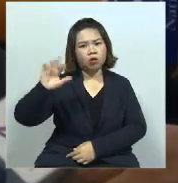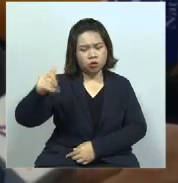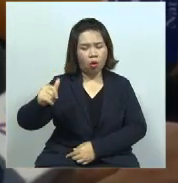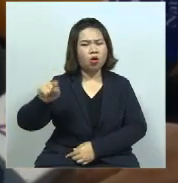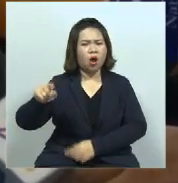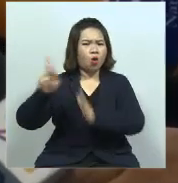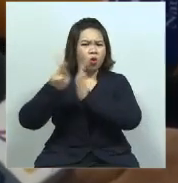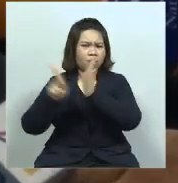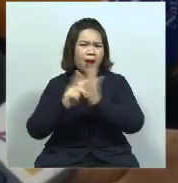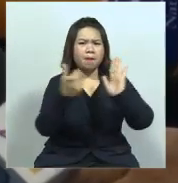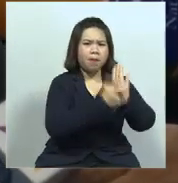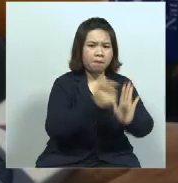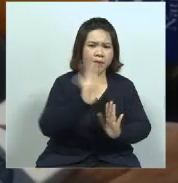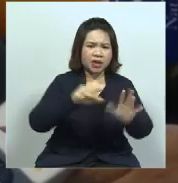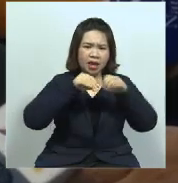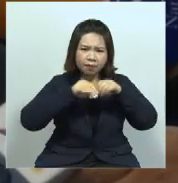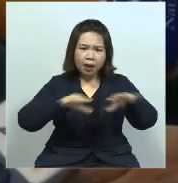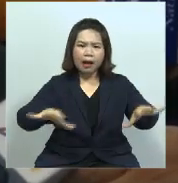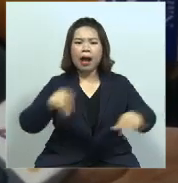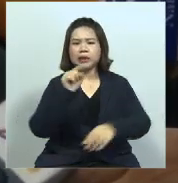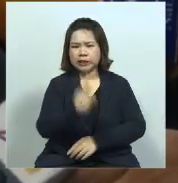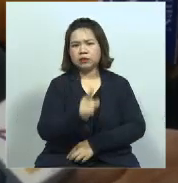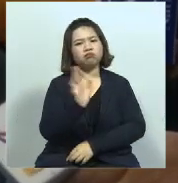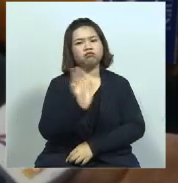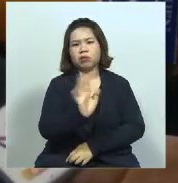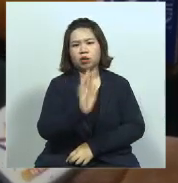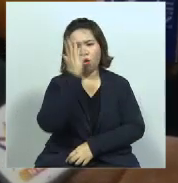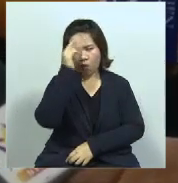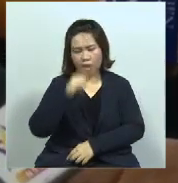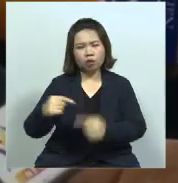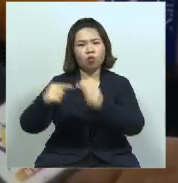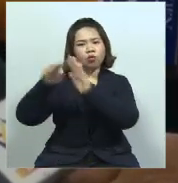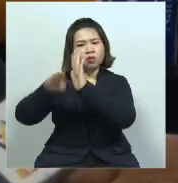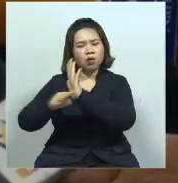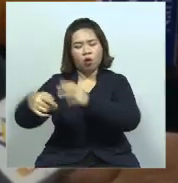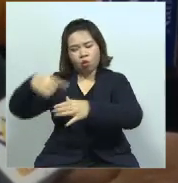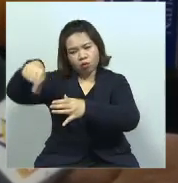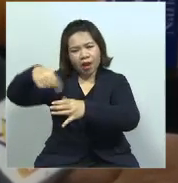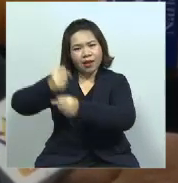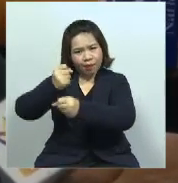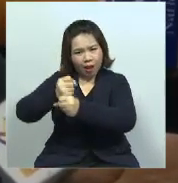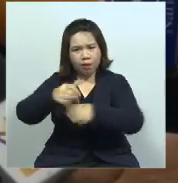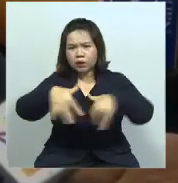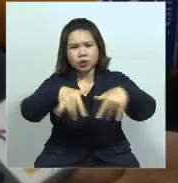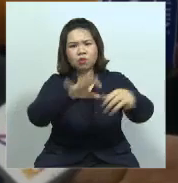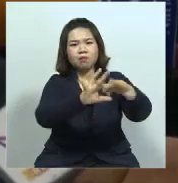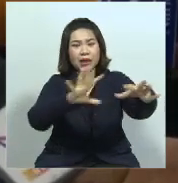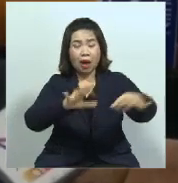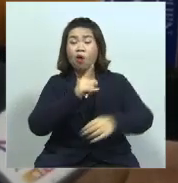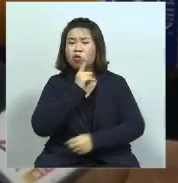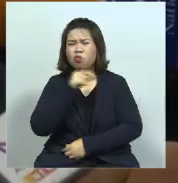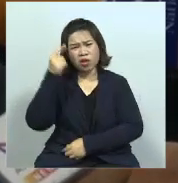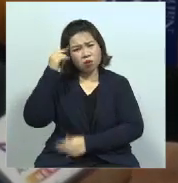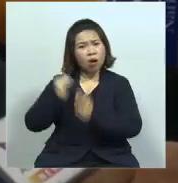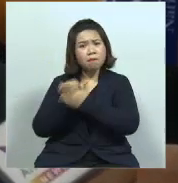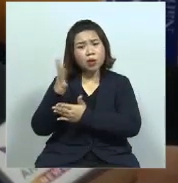ายจึงไม่จำเป็นต้องประกาศในราชกิจจานุเบกษาเนื่องจากว่าเป็นขั้นตอนภายในไม่เกี่ยวข้องกับประชาชนแต่หากเห็นว่าไ